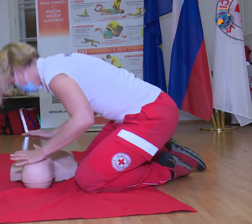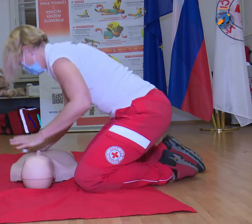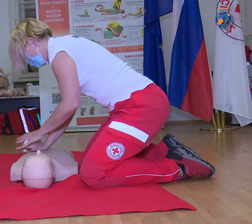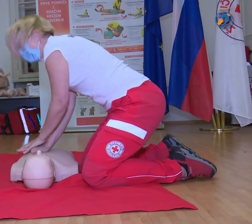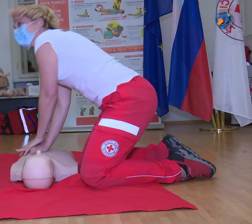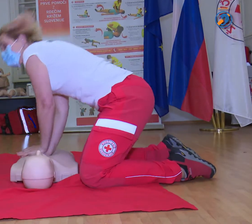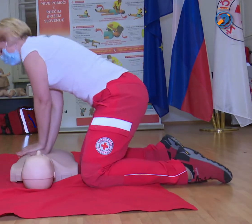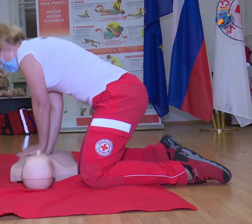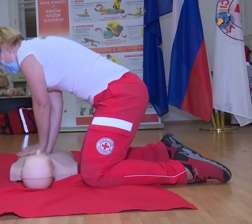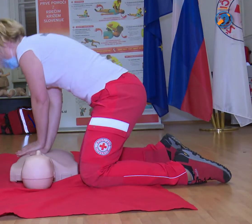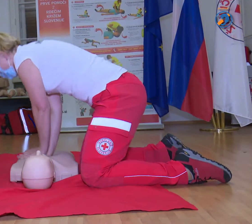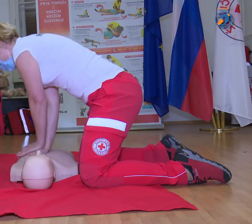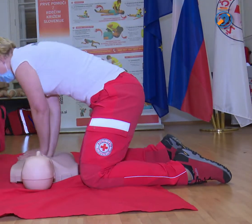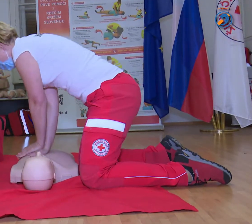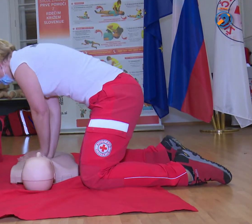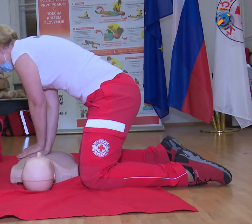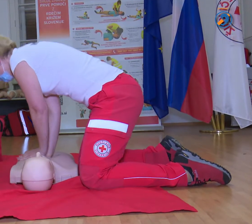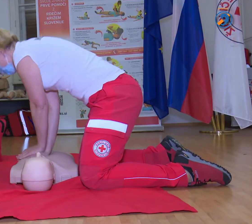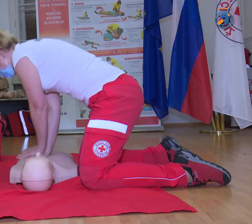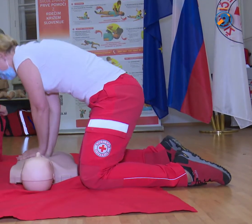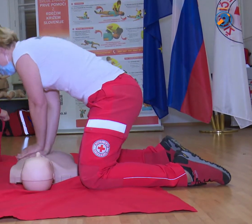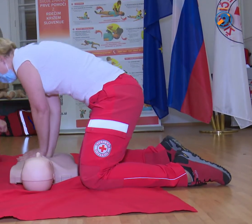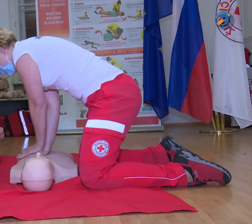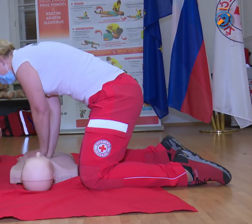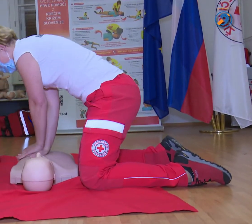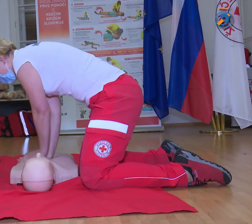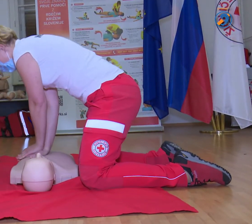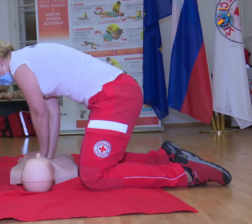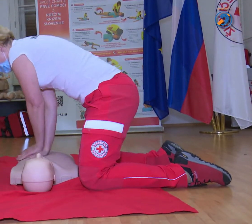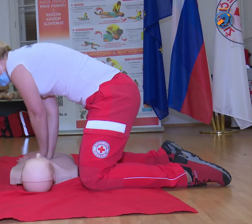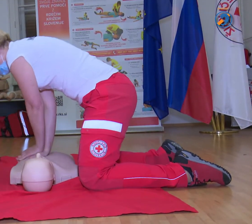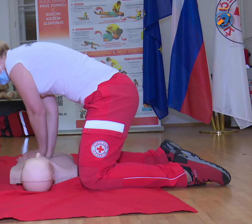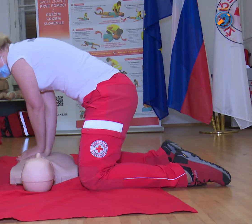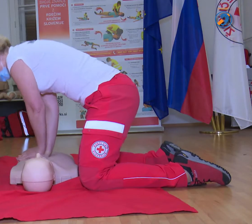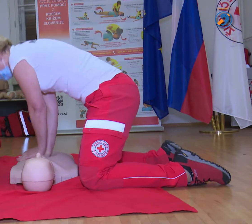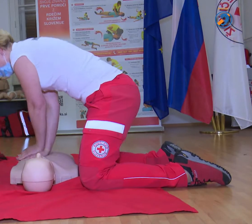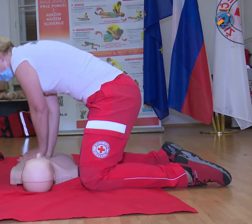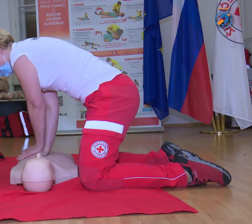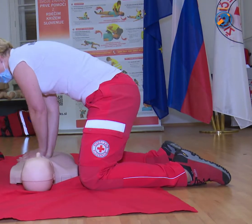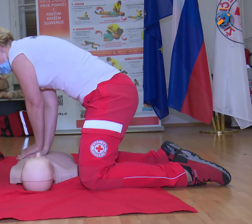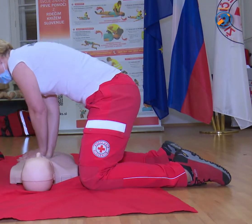1, 1, 2 sem poklicala. Super. Boste kar namestili, ajde. 20.